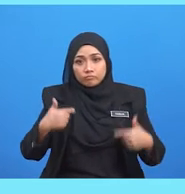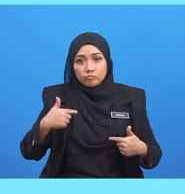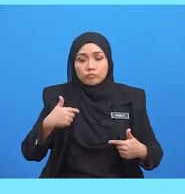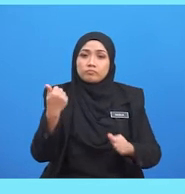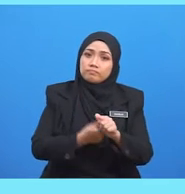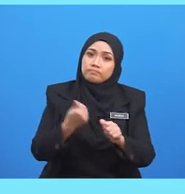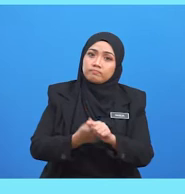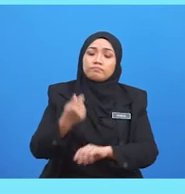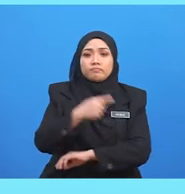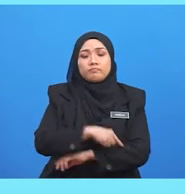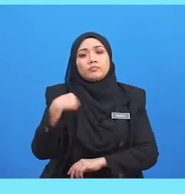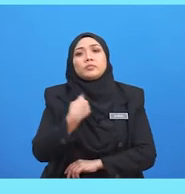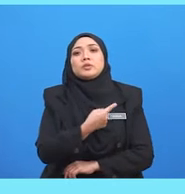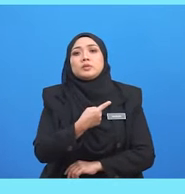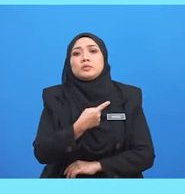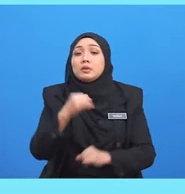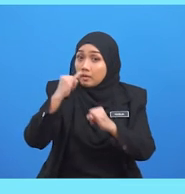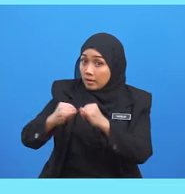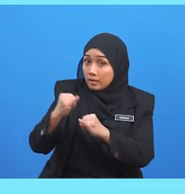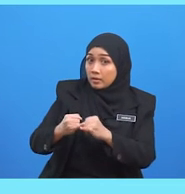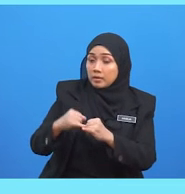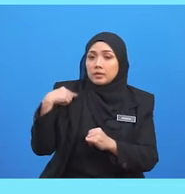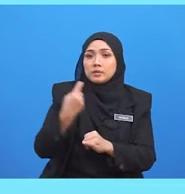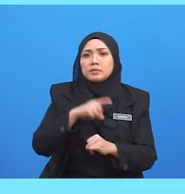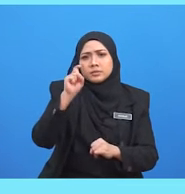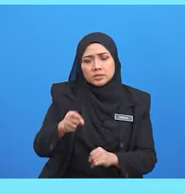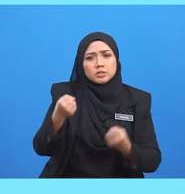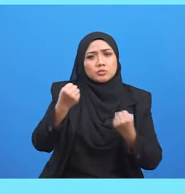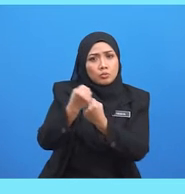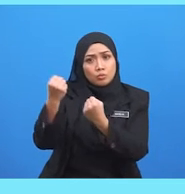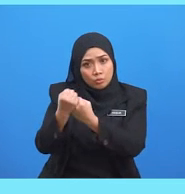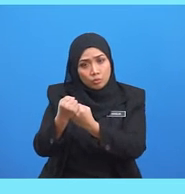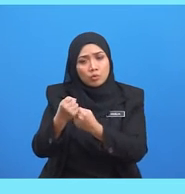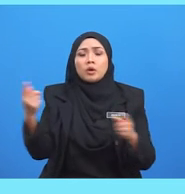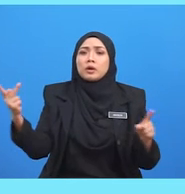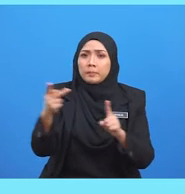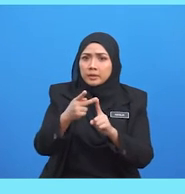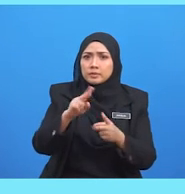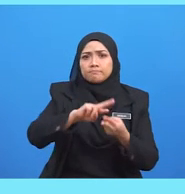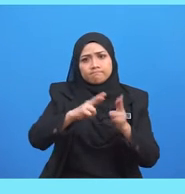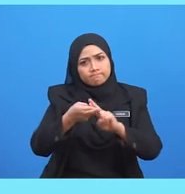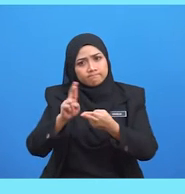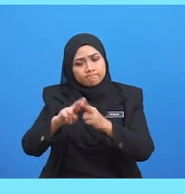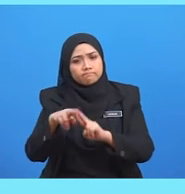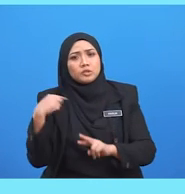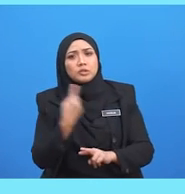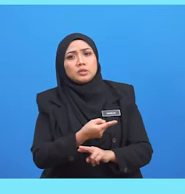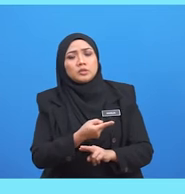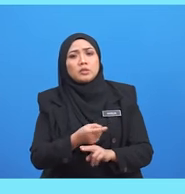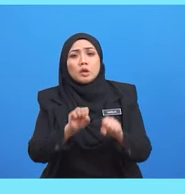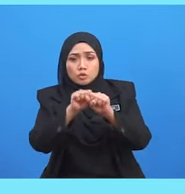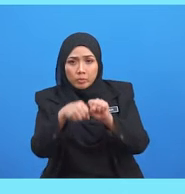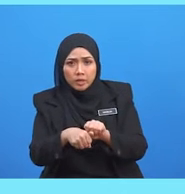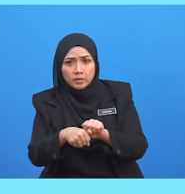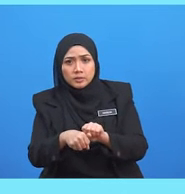kita hendaklah memberi sokongan moral kepada rakan-rakan kita supaya tidak tergolong dalam